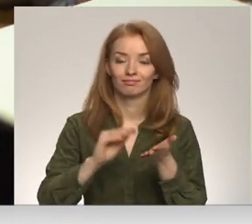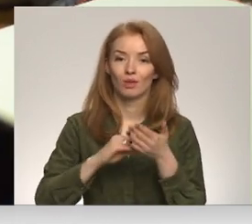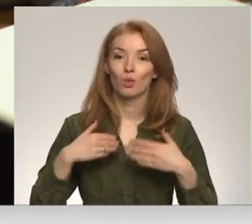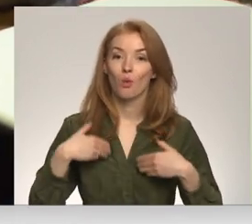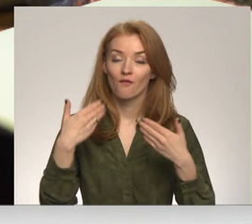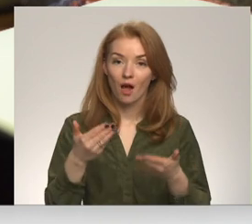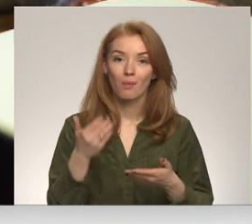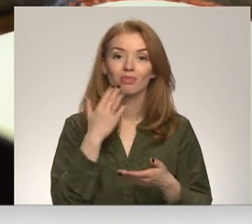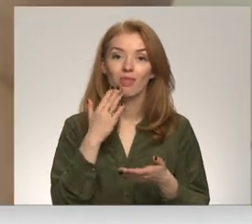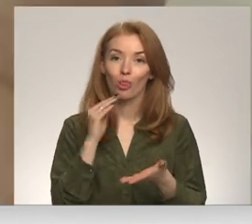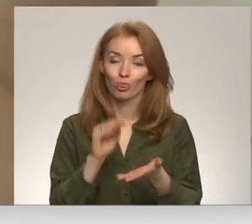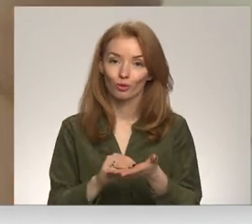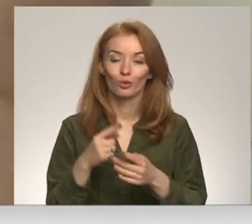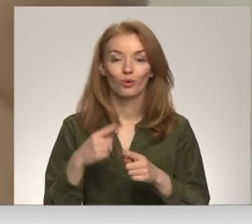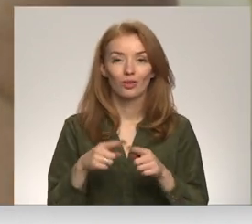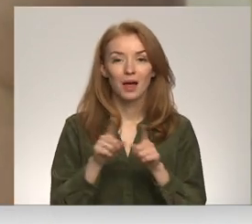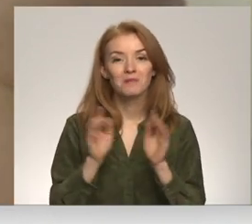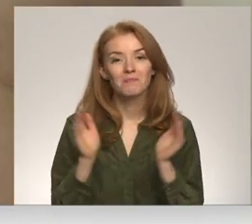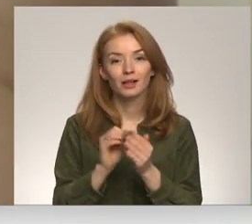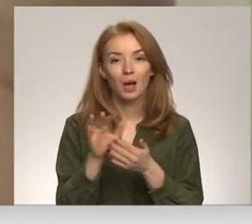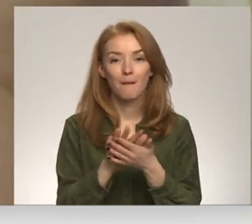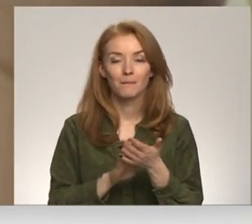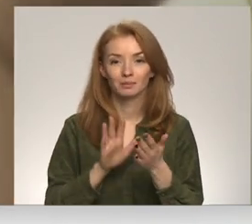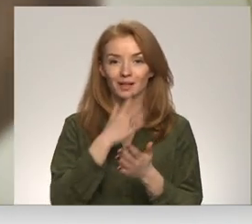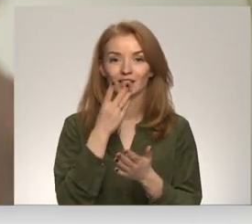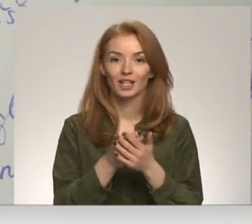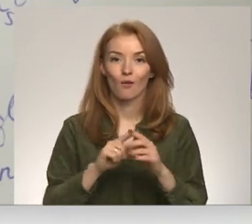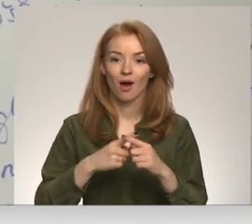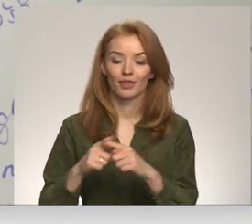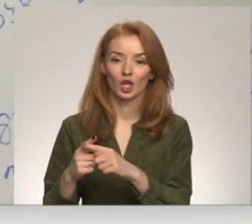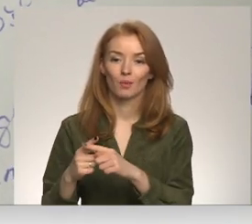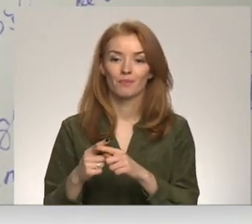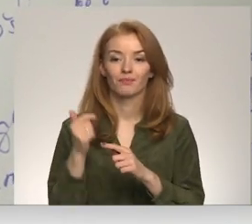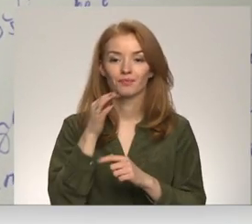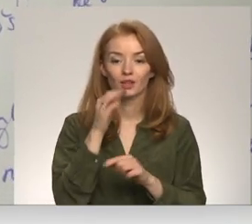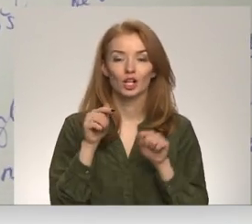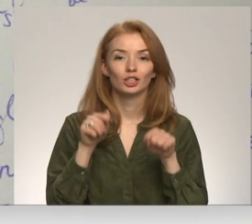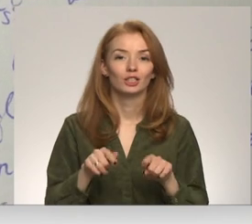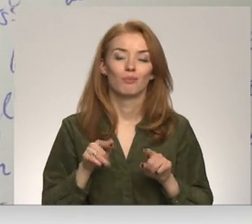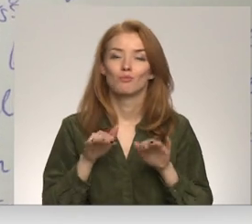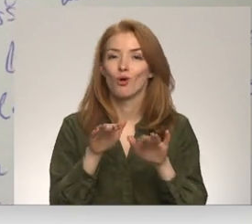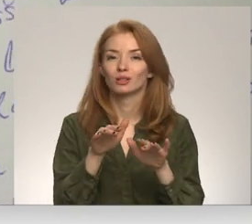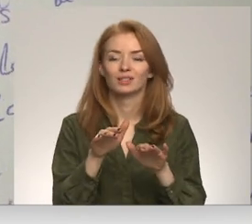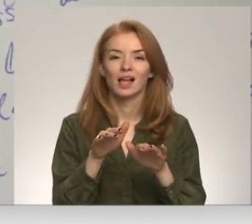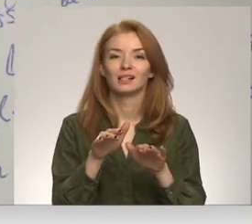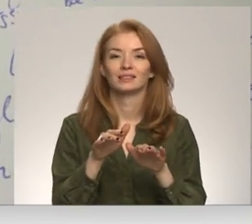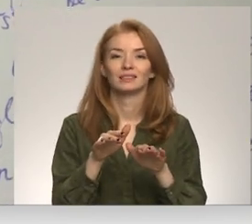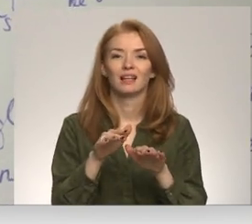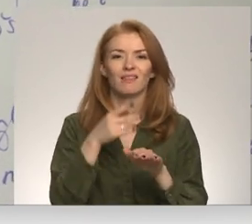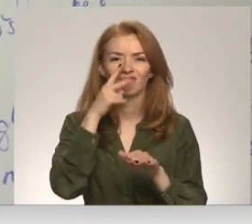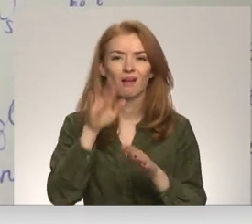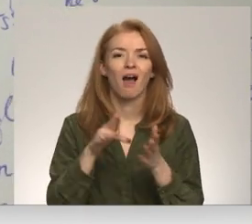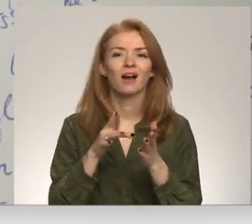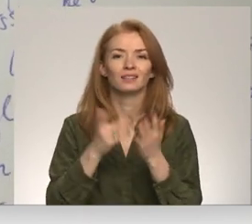datumu, kad tā pie viņa nonākusi, un nelielu aprakstu par pievienoto fragmentu. Šis process, man liekas, vairs nav tik daudz par to galu rezultātu,